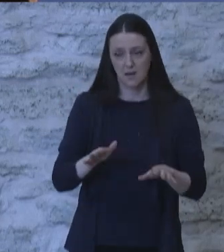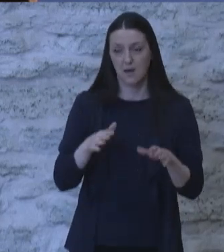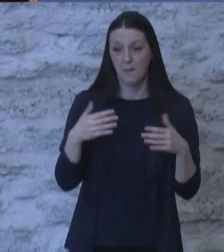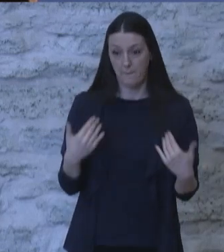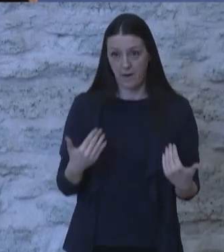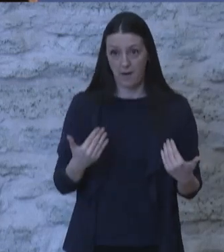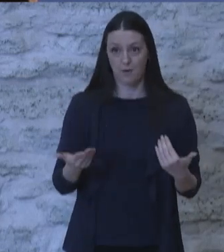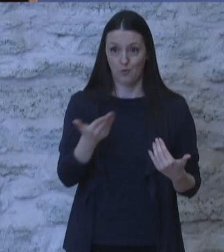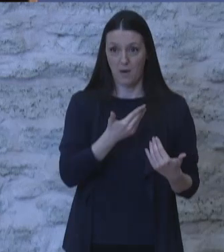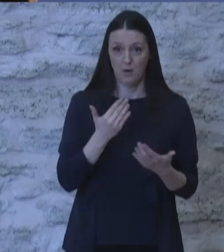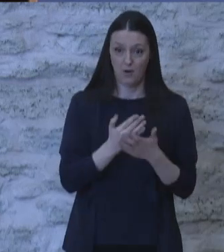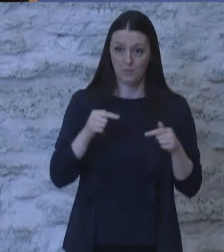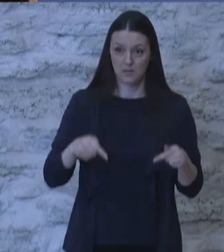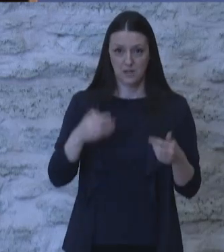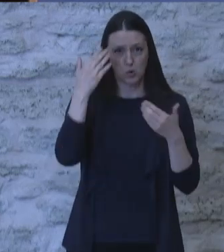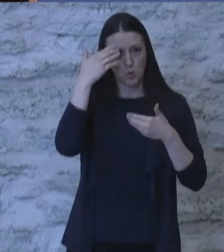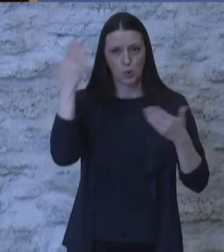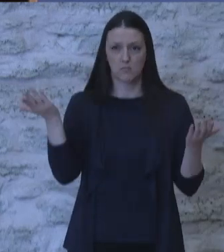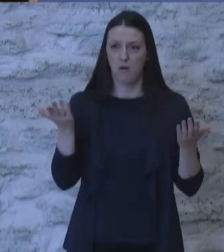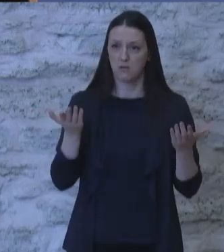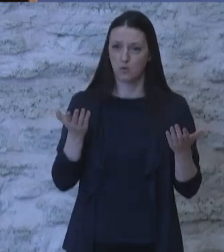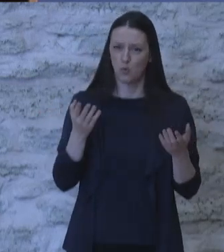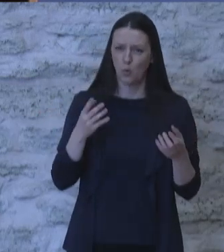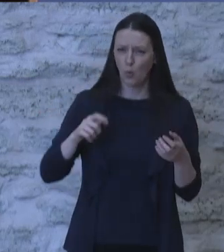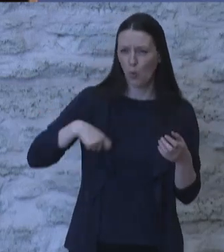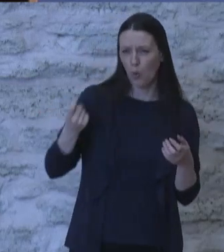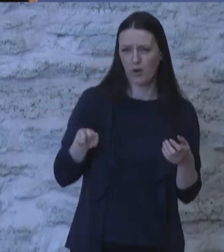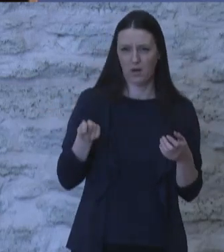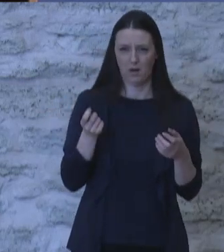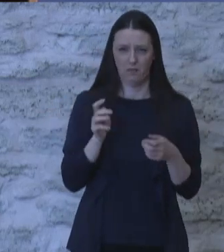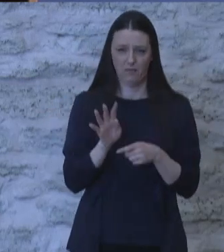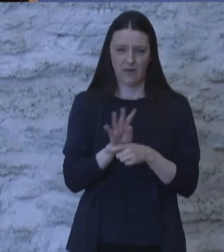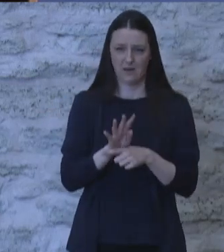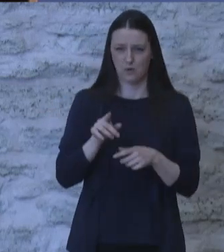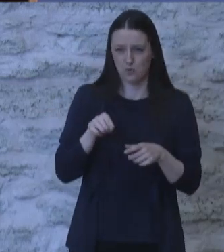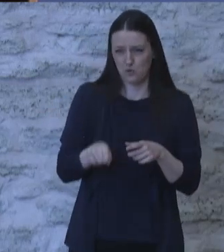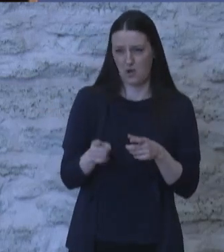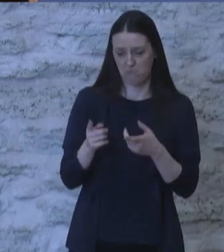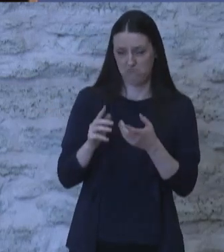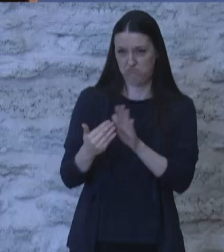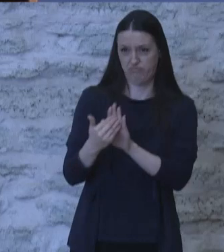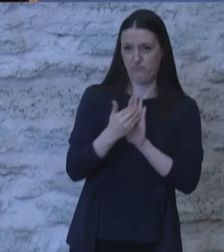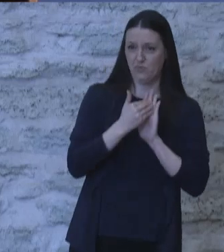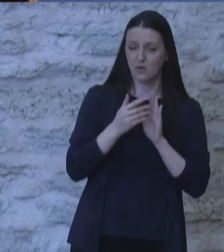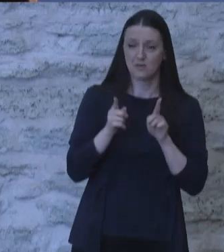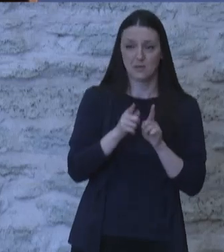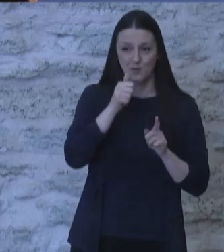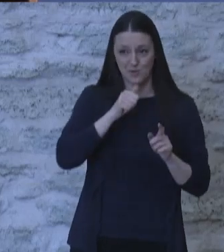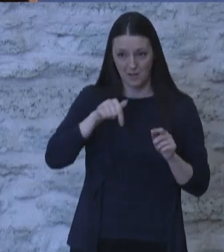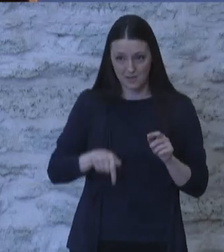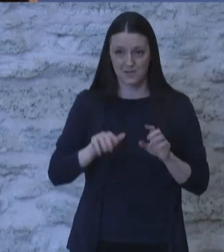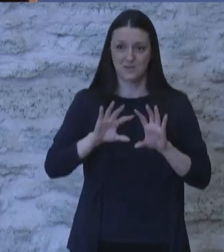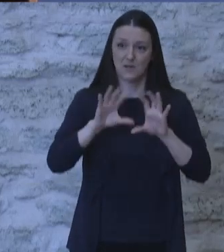tundmatus kurjas piiruse küüsis, ka Eestimaal, mis on Euroopas ja laias